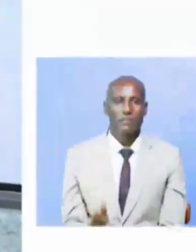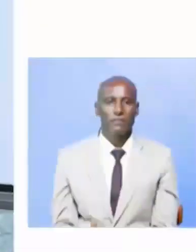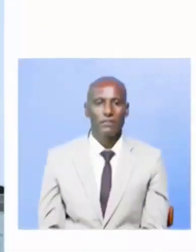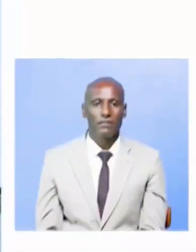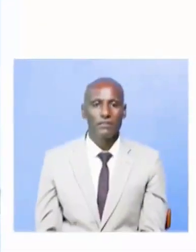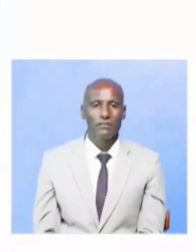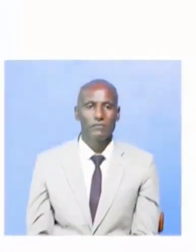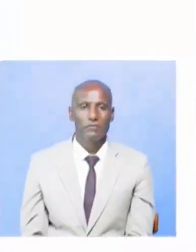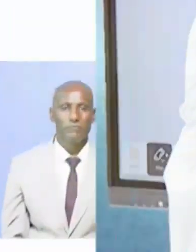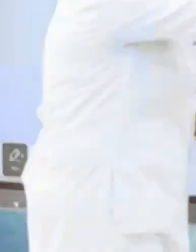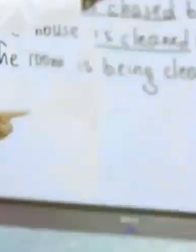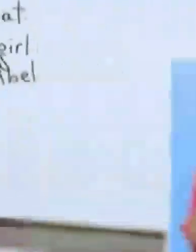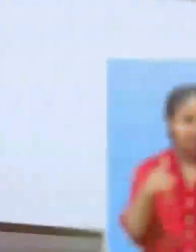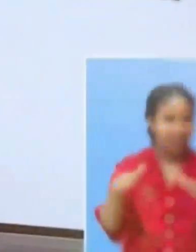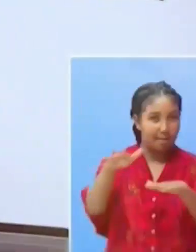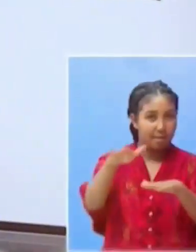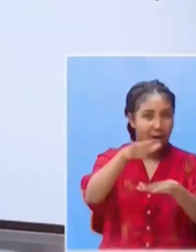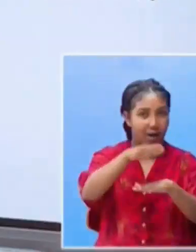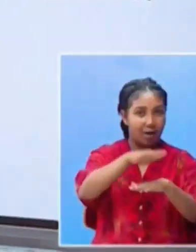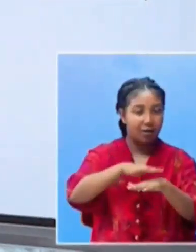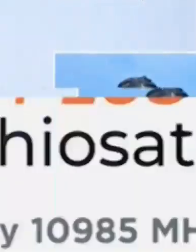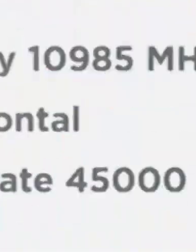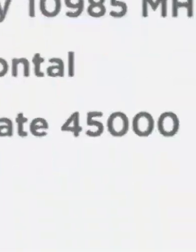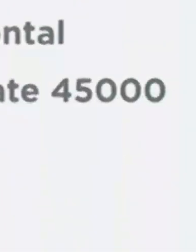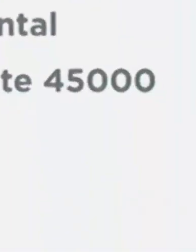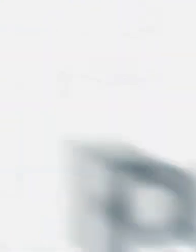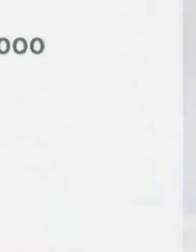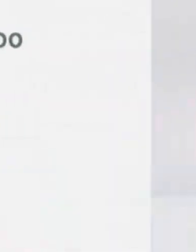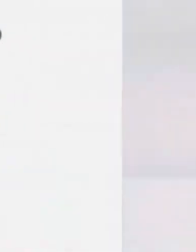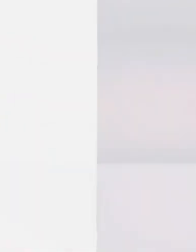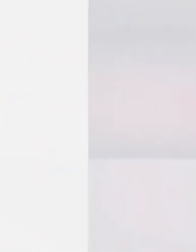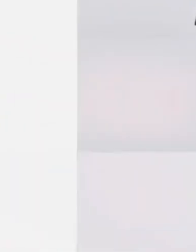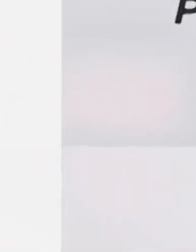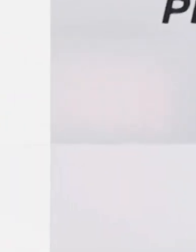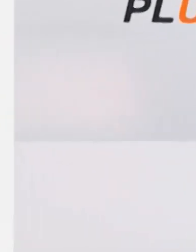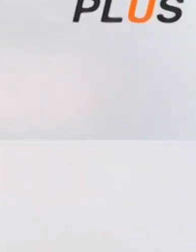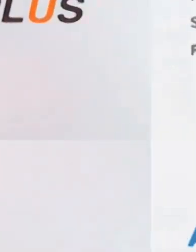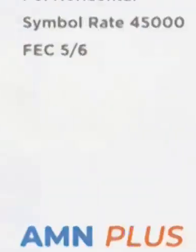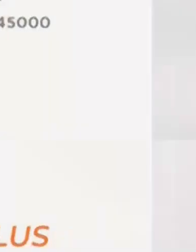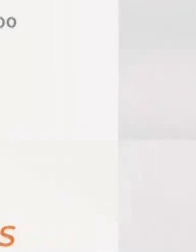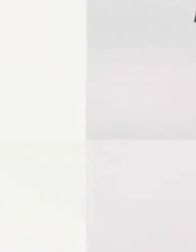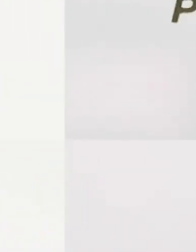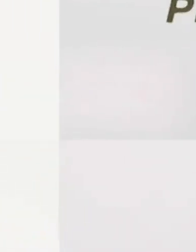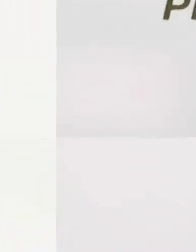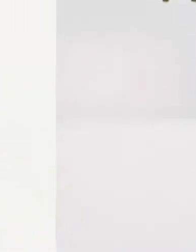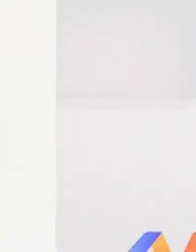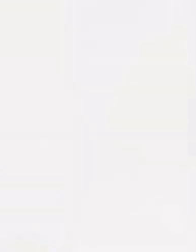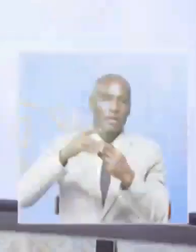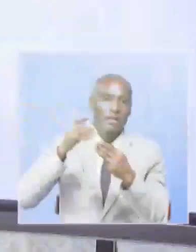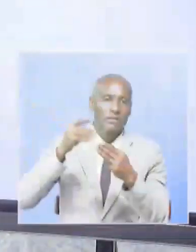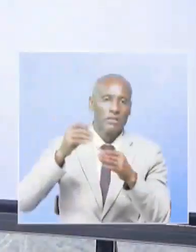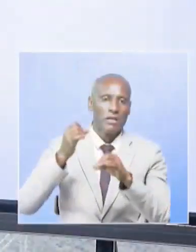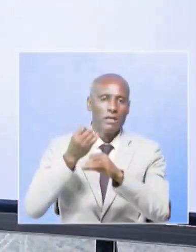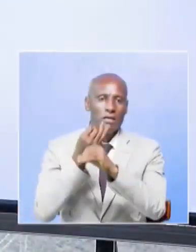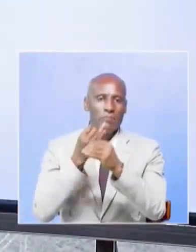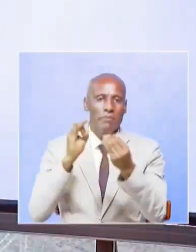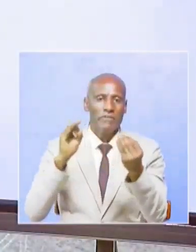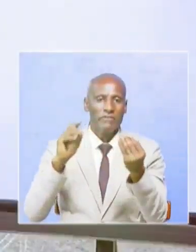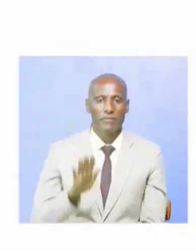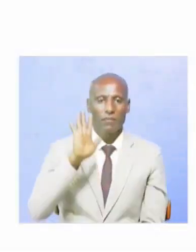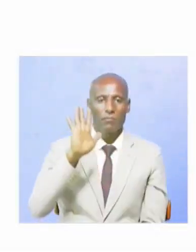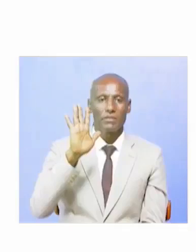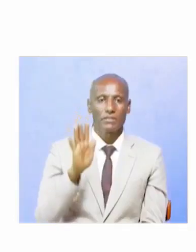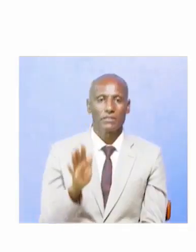እንዲሁም ቅዳሜና እሁድ ከጠዋቱ 2 ሰዓት እስከ ቀኑ 6 ሰዓት ድረስ ይከታተሉ። የአዲስ አበባ ከተማ አስተዳደር ትምህርት ቢሮ ባደረገው ጥናት